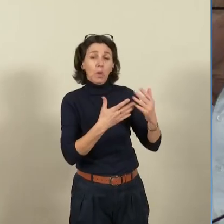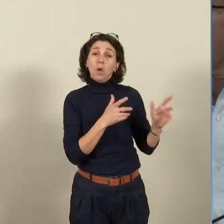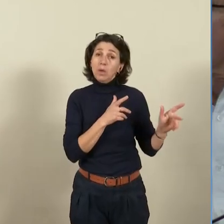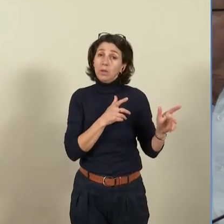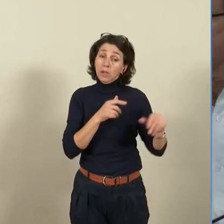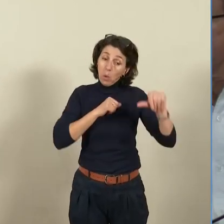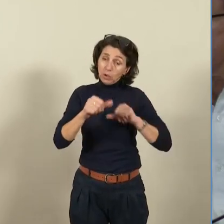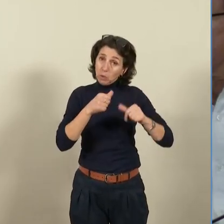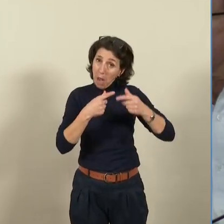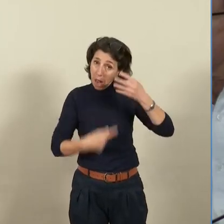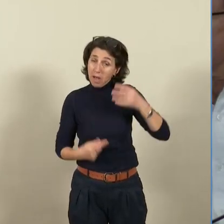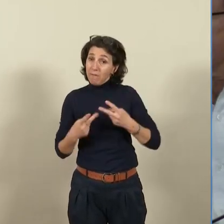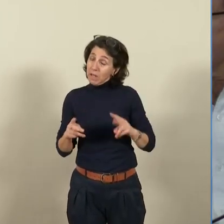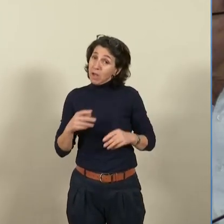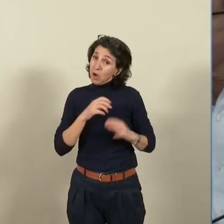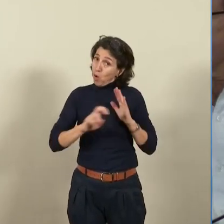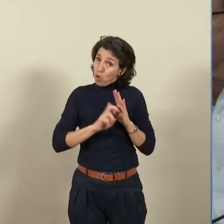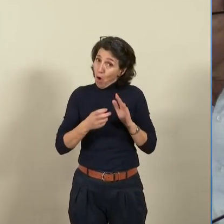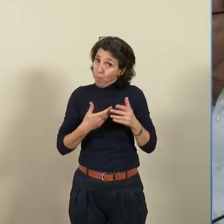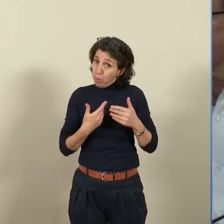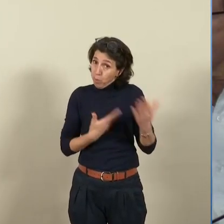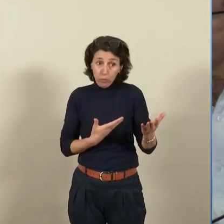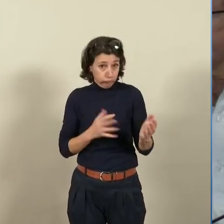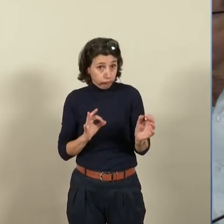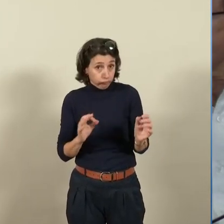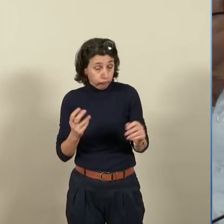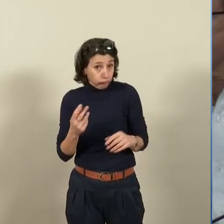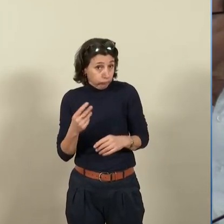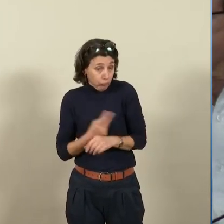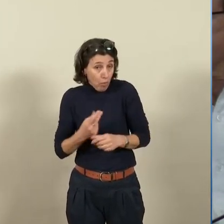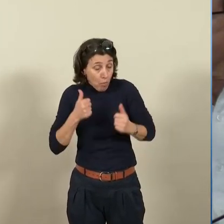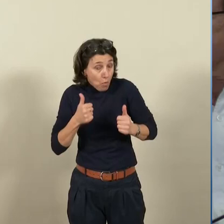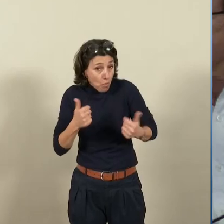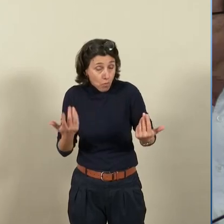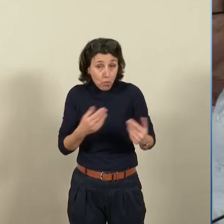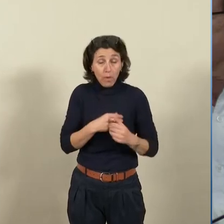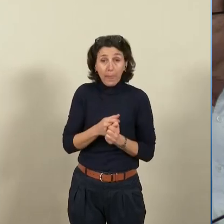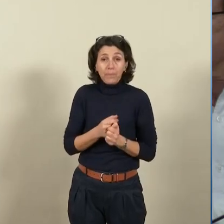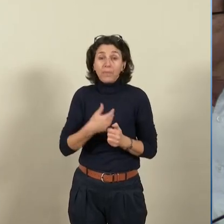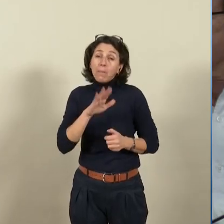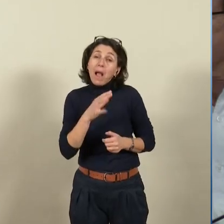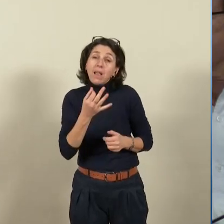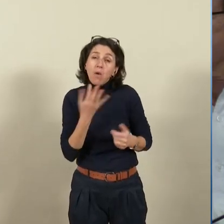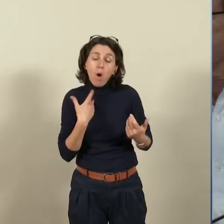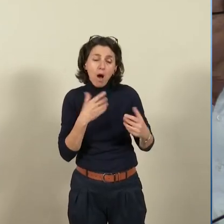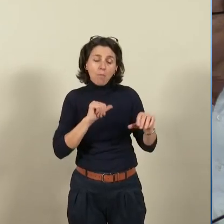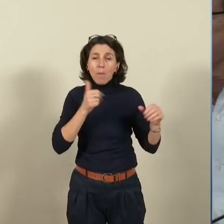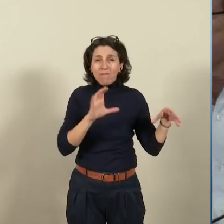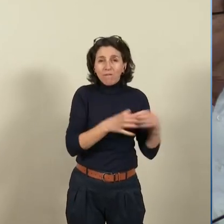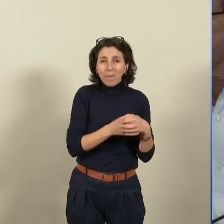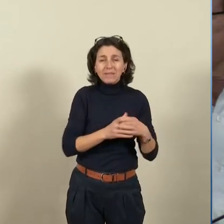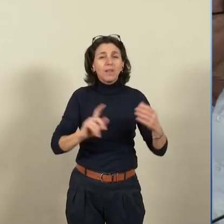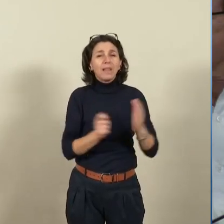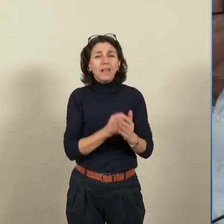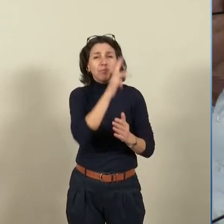c'est au départ plutôt une bonne une bonne chose mais vous dites que les premières formations seront programmées dès